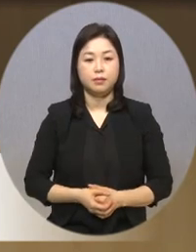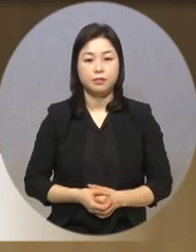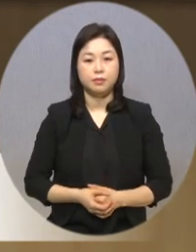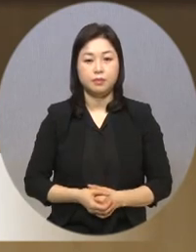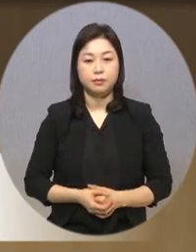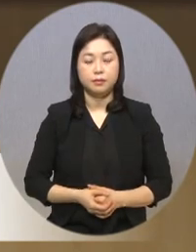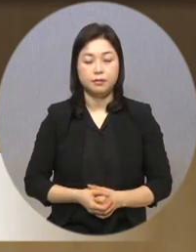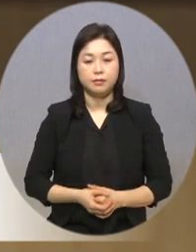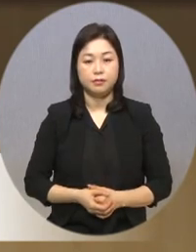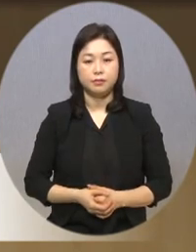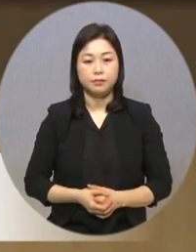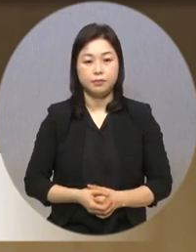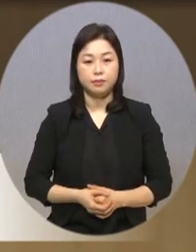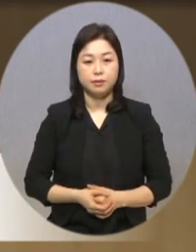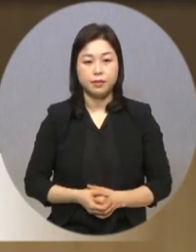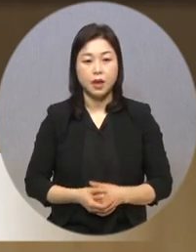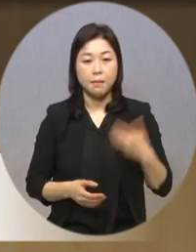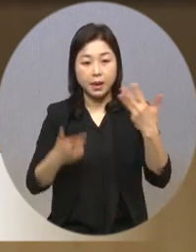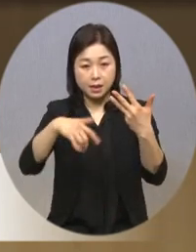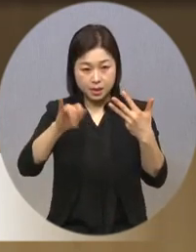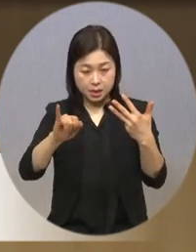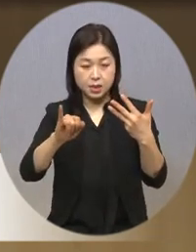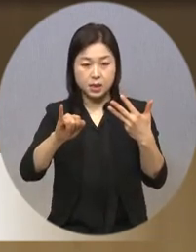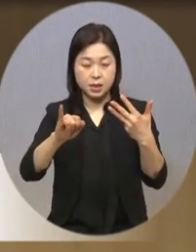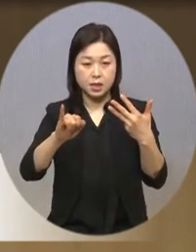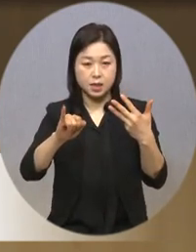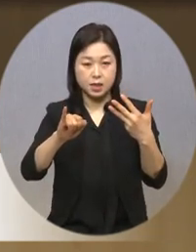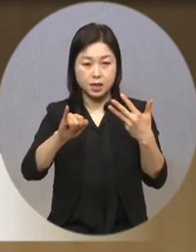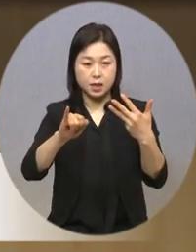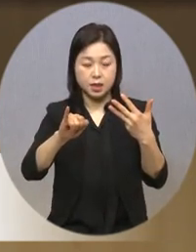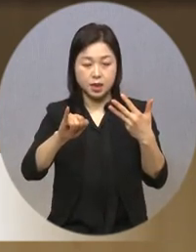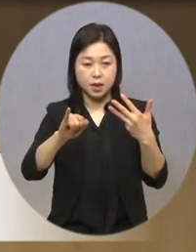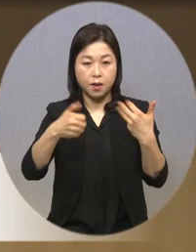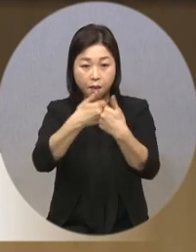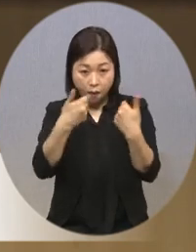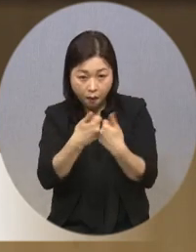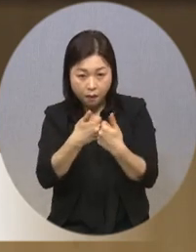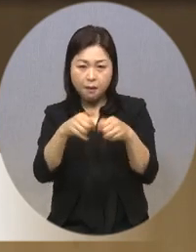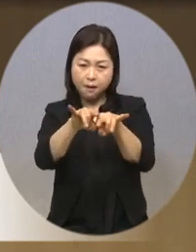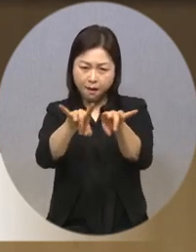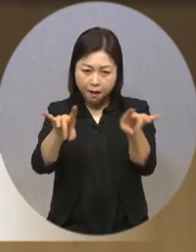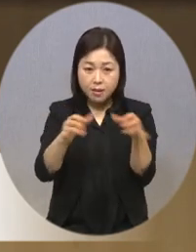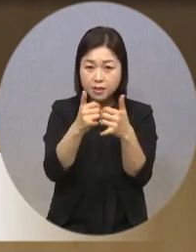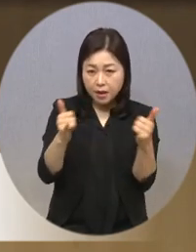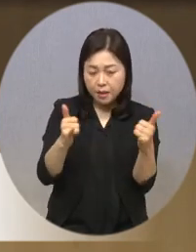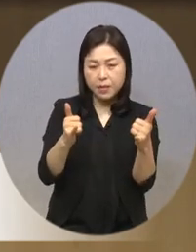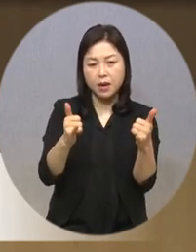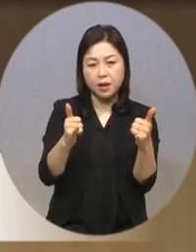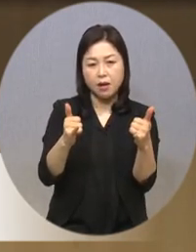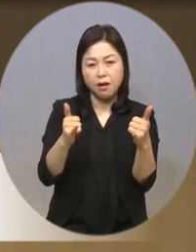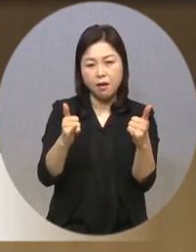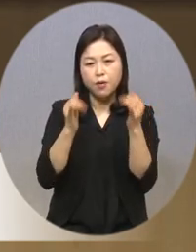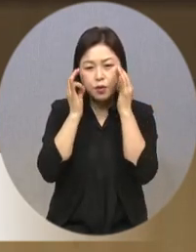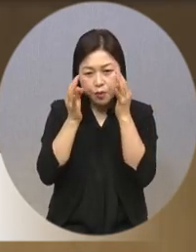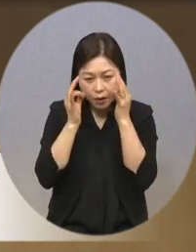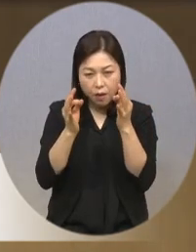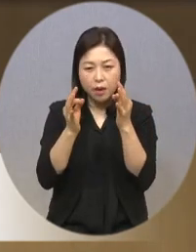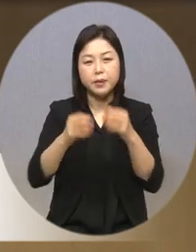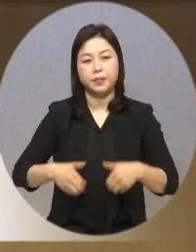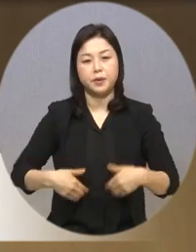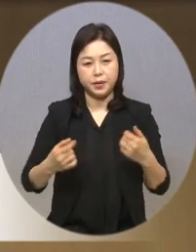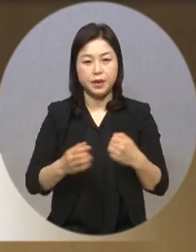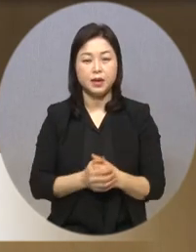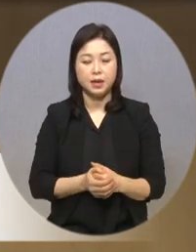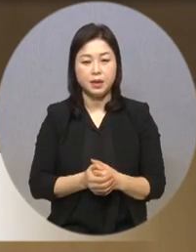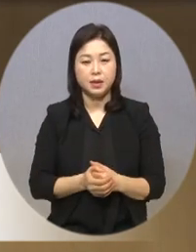이러한 과정에서 우리 제8기 위원 한 분 한 분이 큰 성원이 있어야 될 것으로 기대합니다.